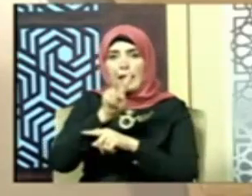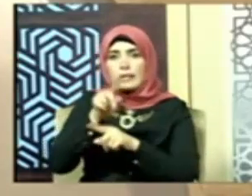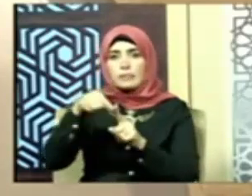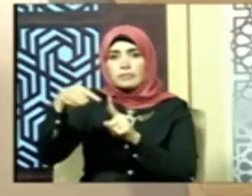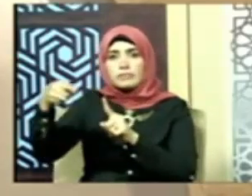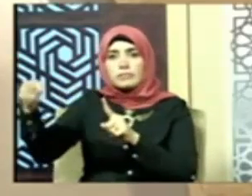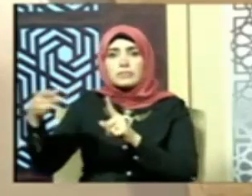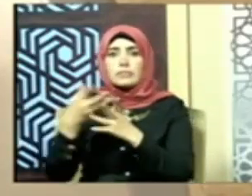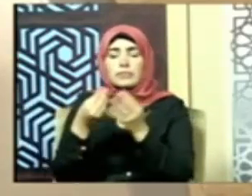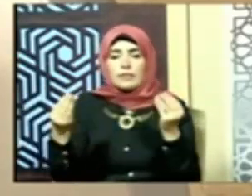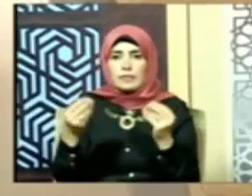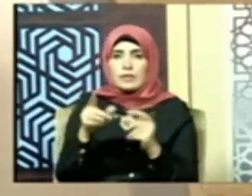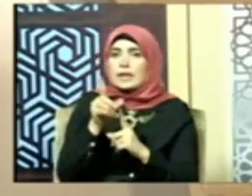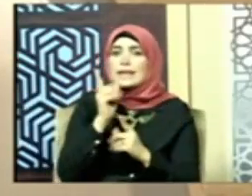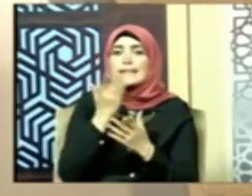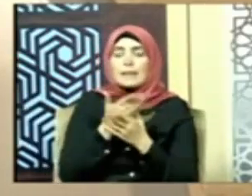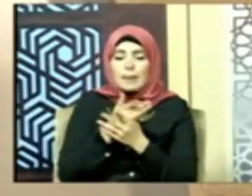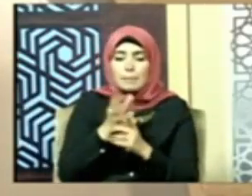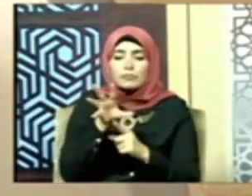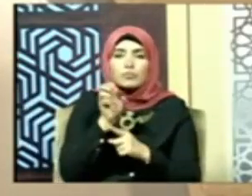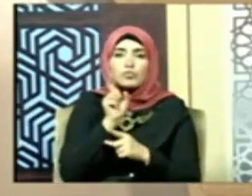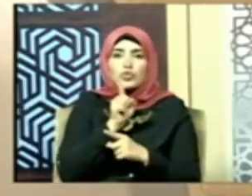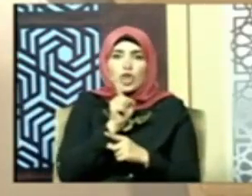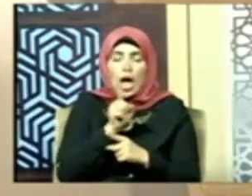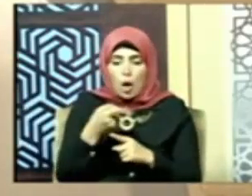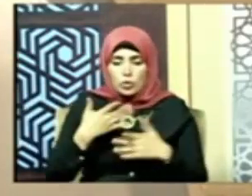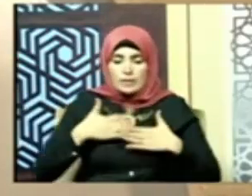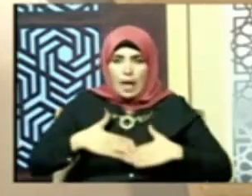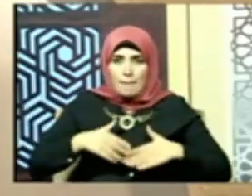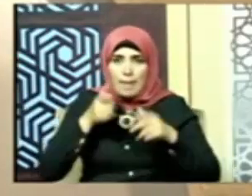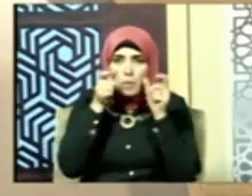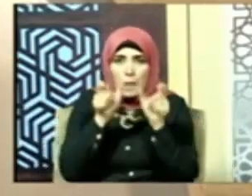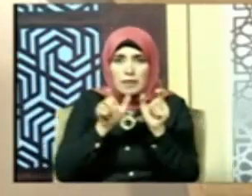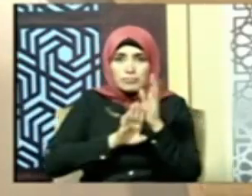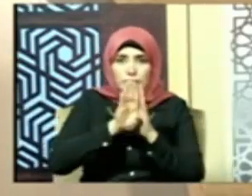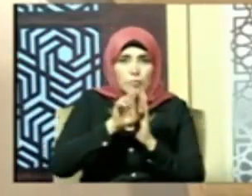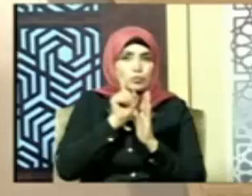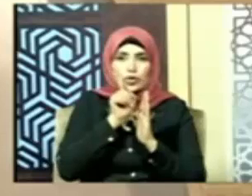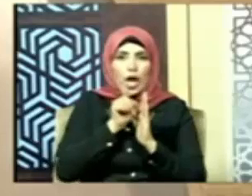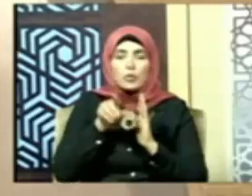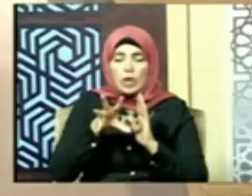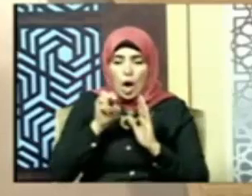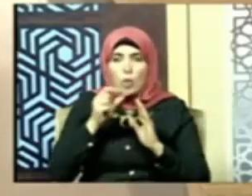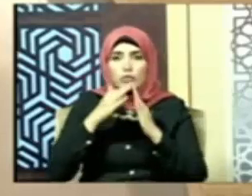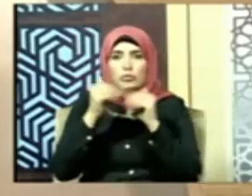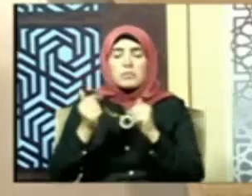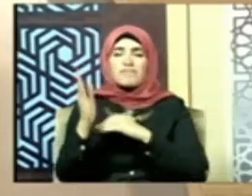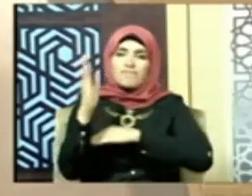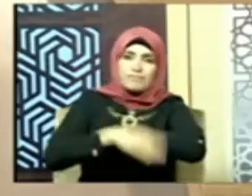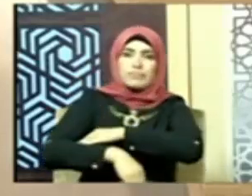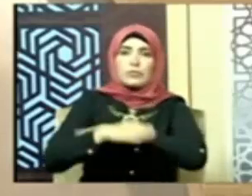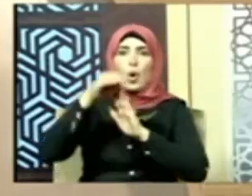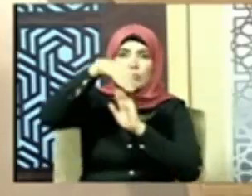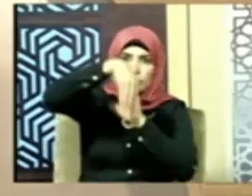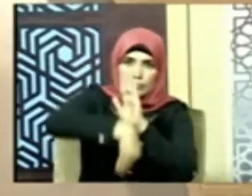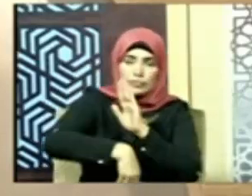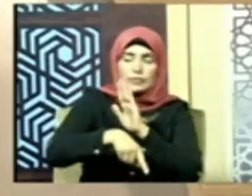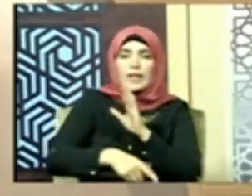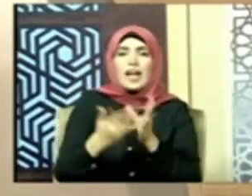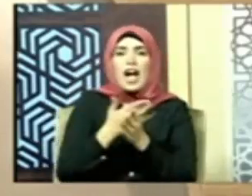يريدون لبلدنا أمنا ولا أمانا لصالح أجهزة